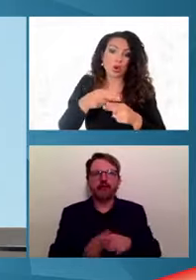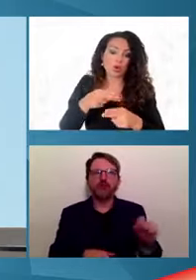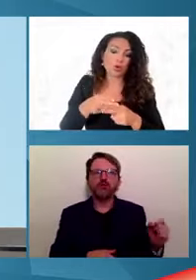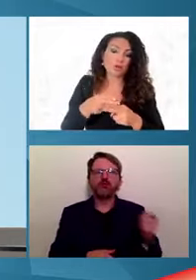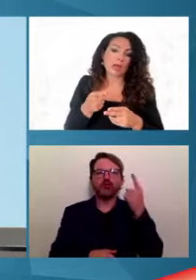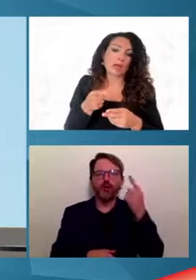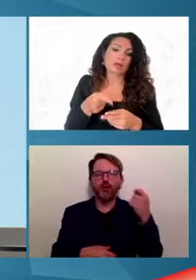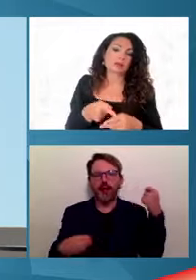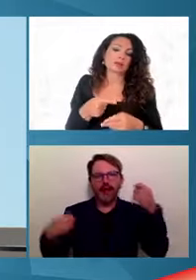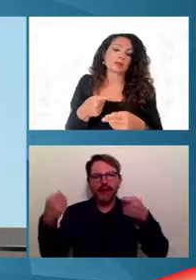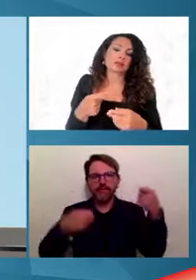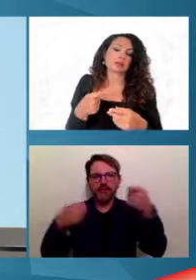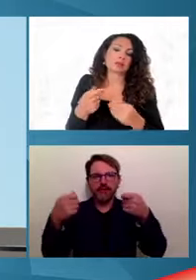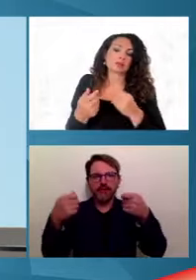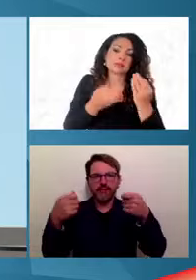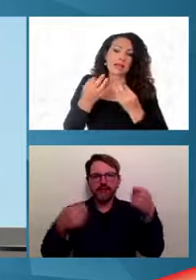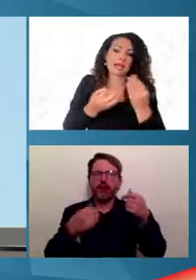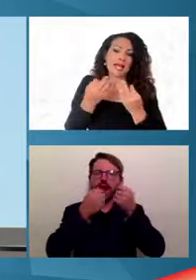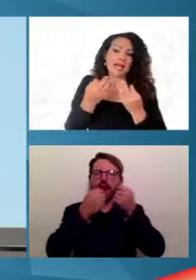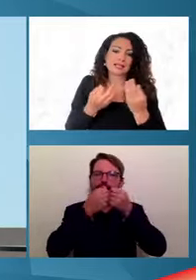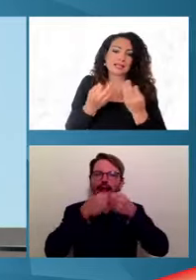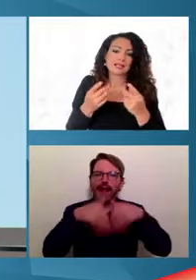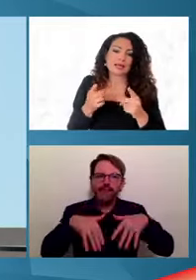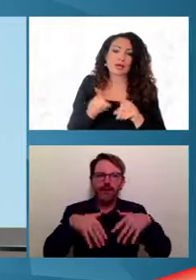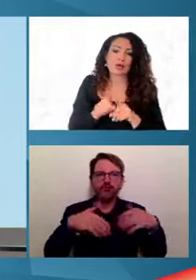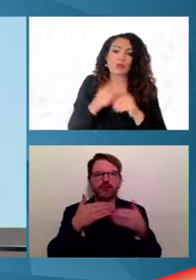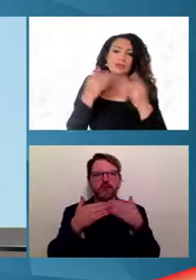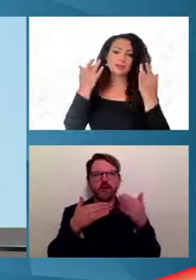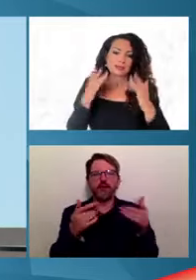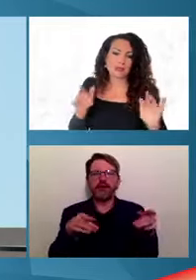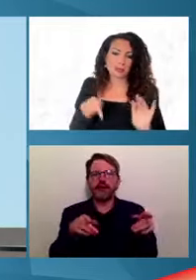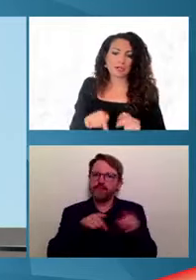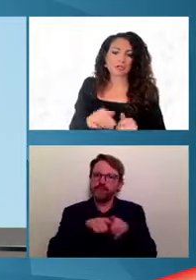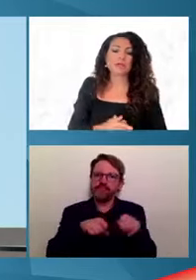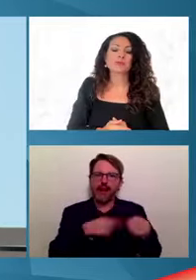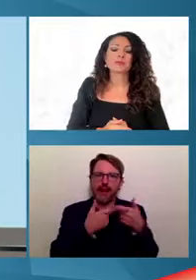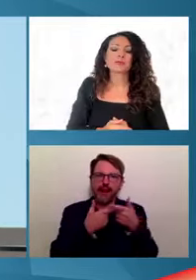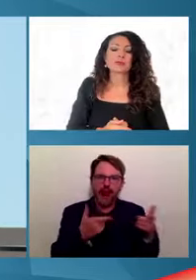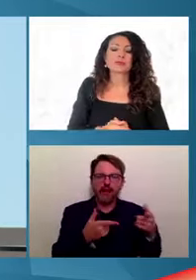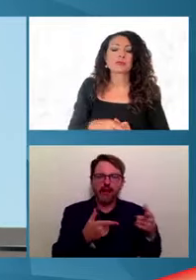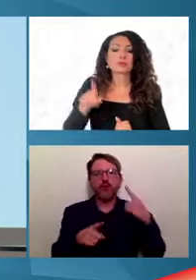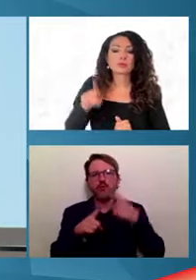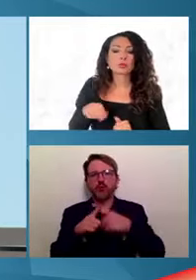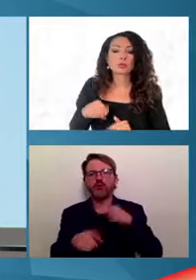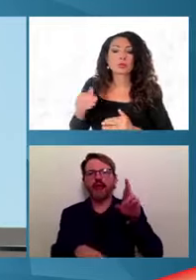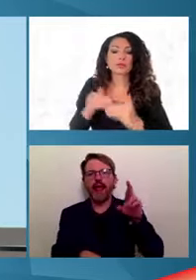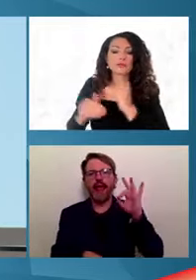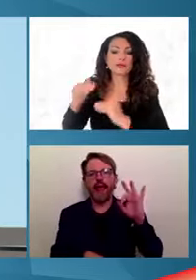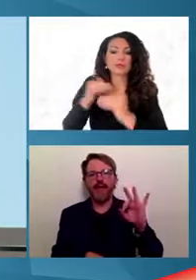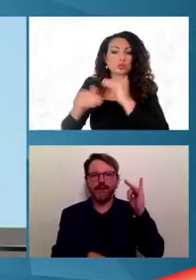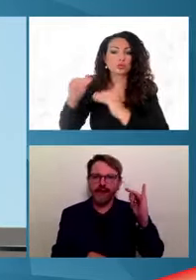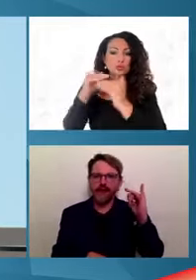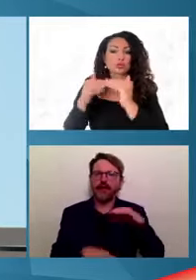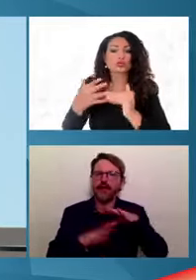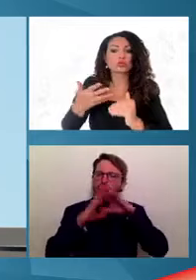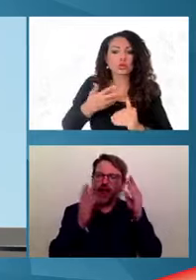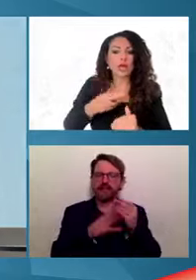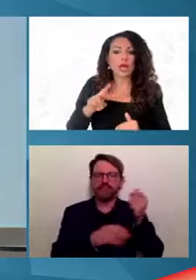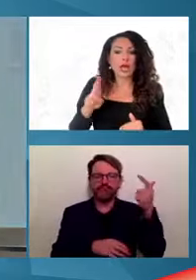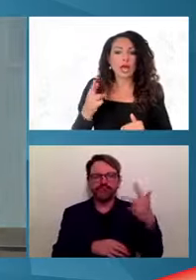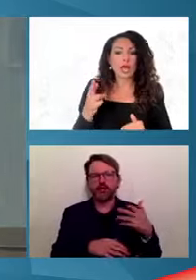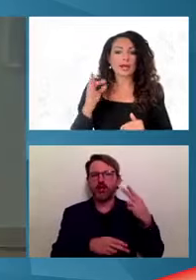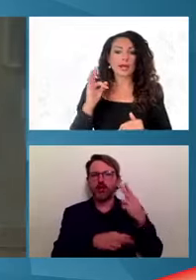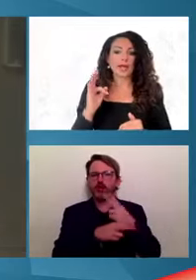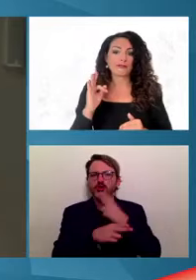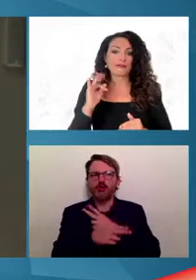Im Infrastrukturbereich, neben dem, was das Land alles gemacht hat, eben auch RFI, Terna, all die staatlichen